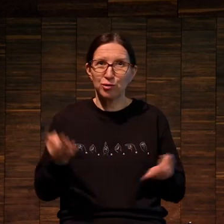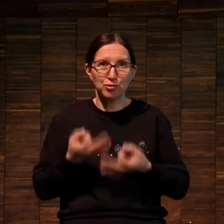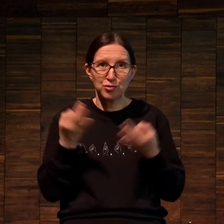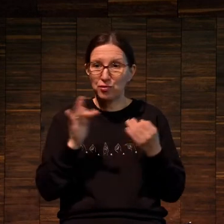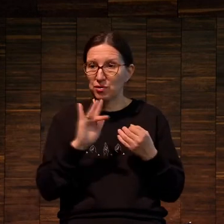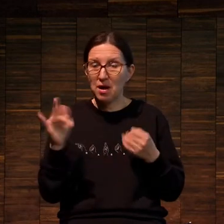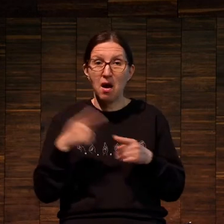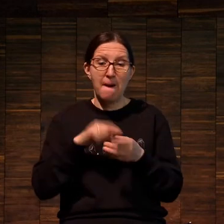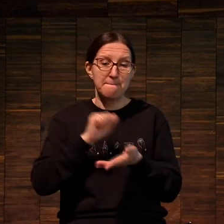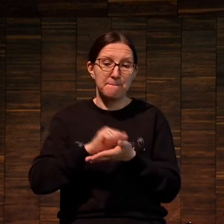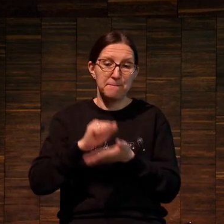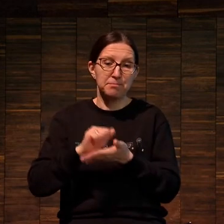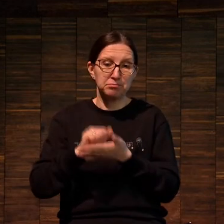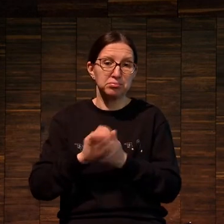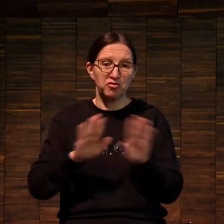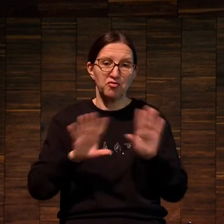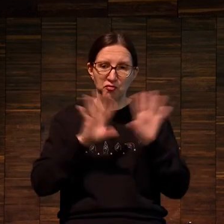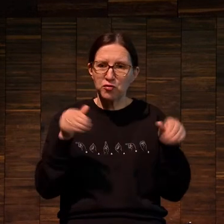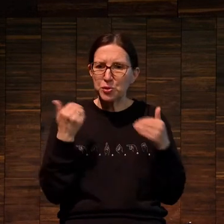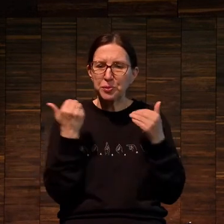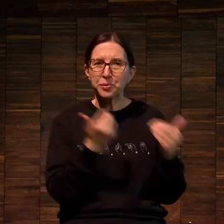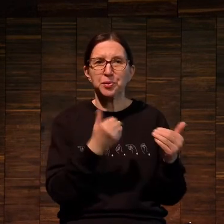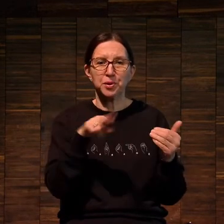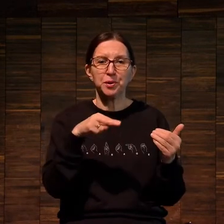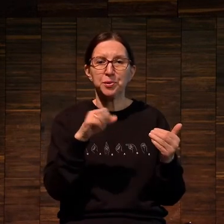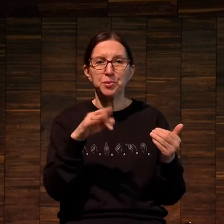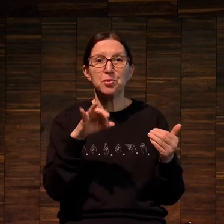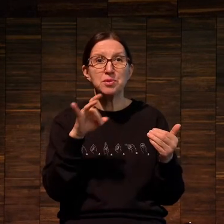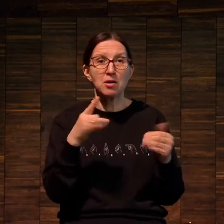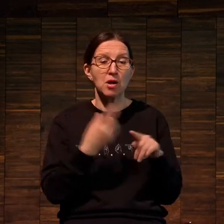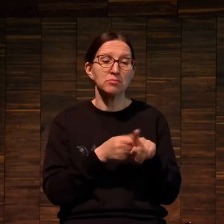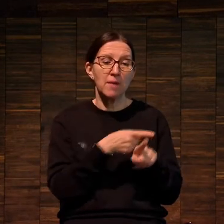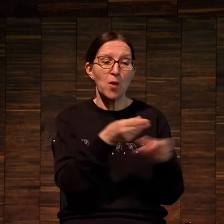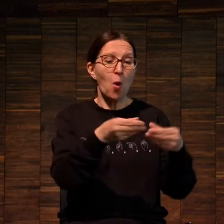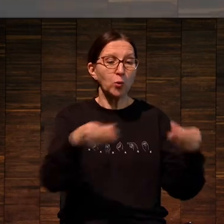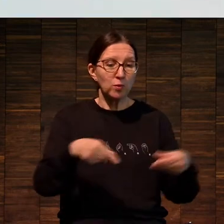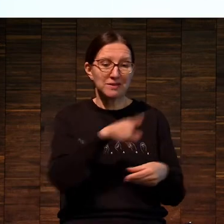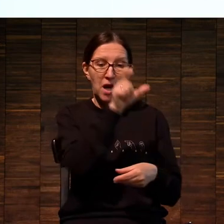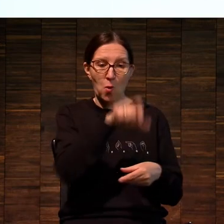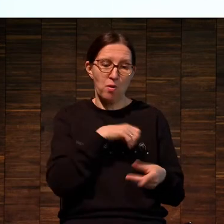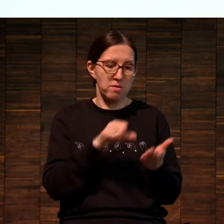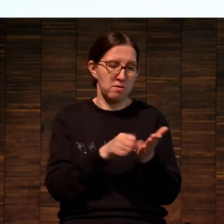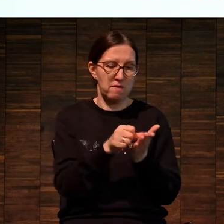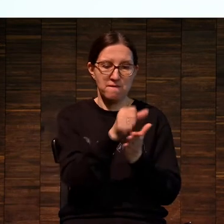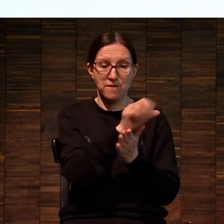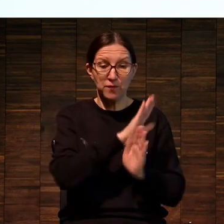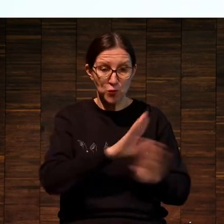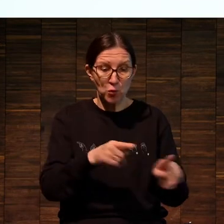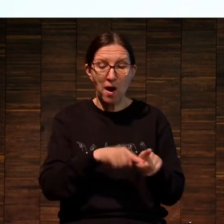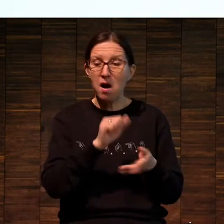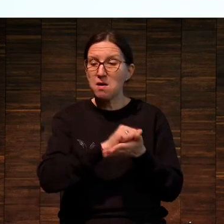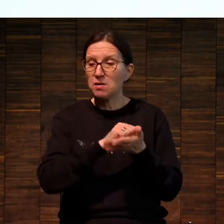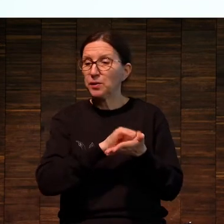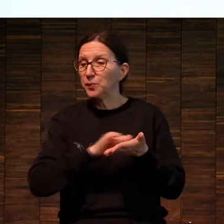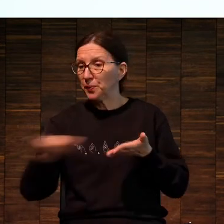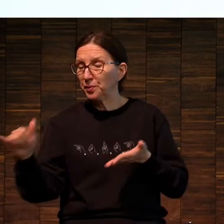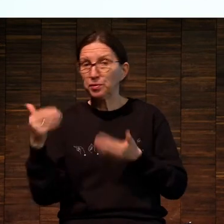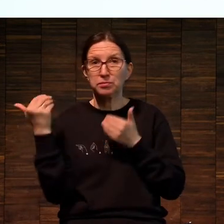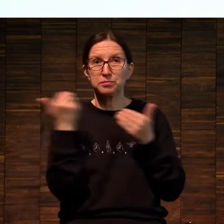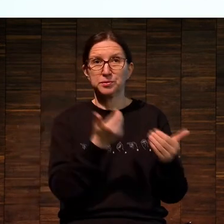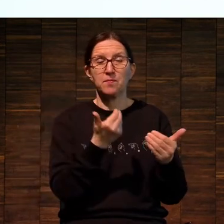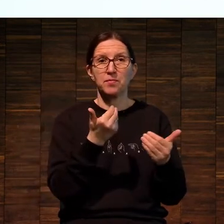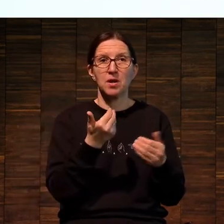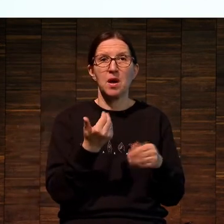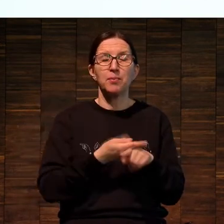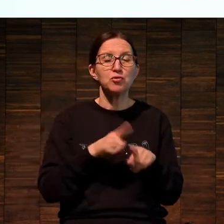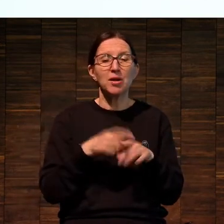Все, что напечатано, это Дюрер с оригинальной доски, с ним вырезанной. Поэтому и тираж их тоже,